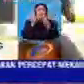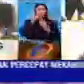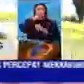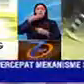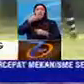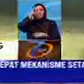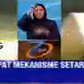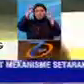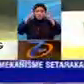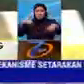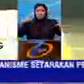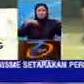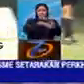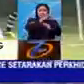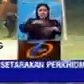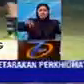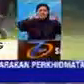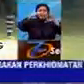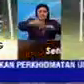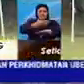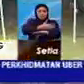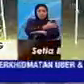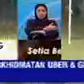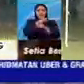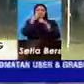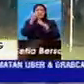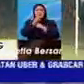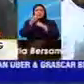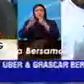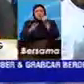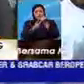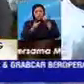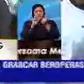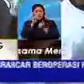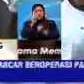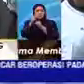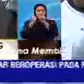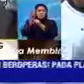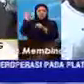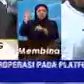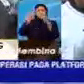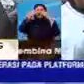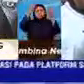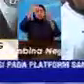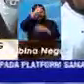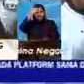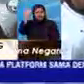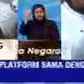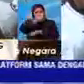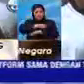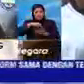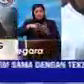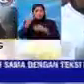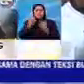ke final dan memperbaiki kedudukan naib juara tahun lalu Alhamdulillah hari ini kita berjaya memenangi